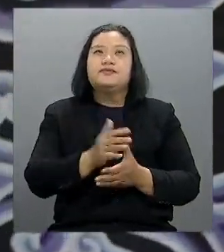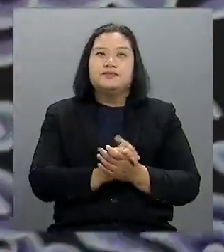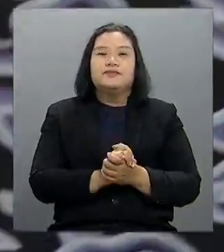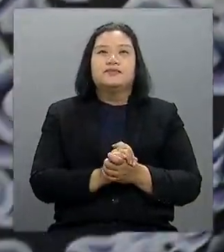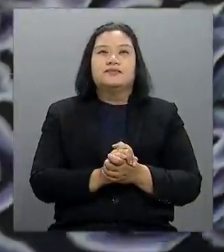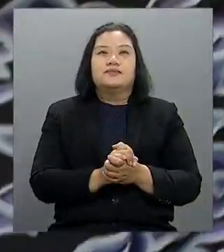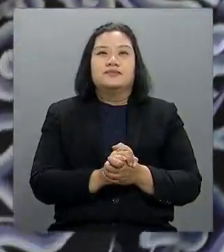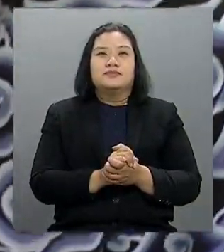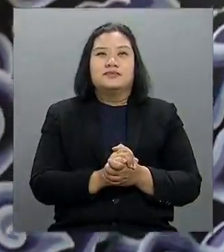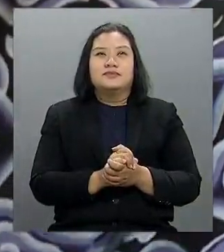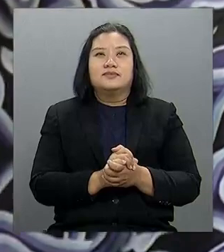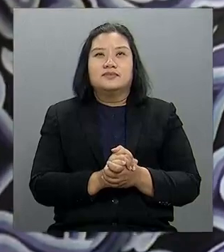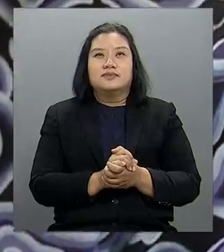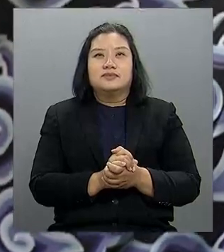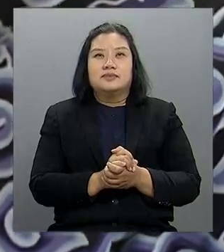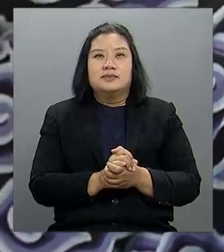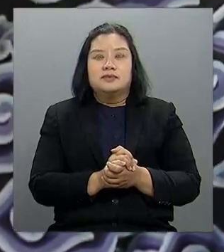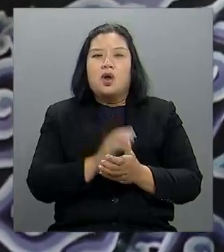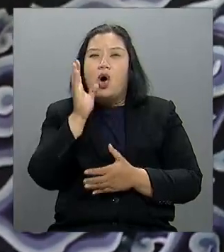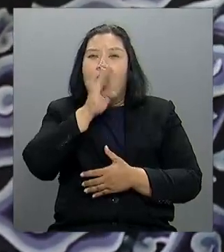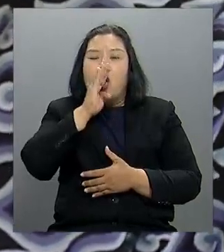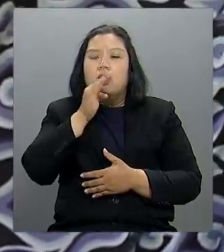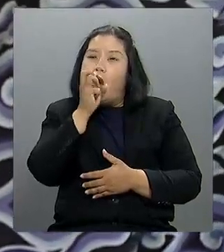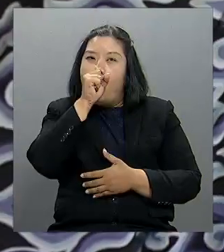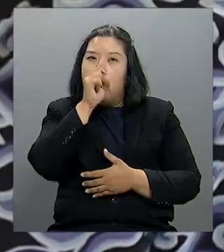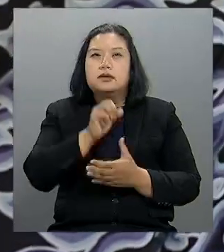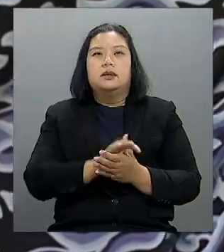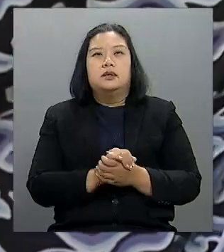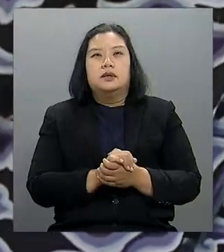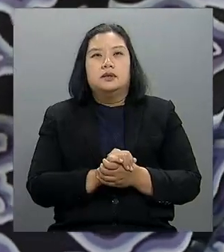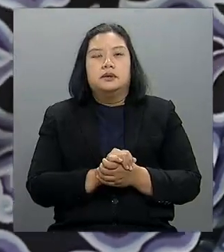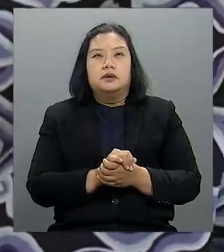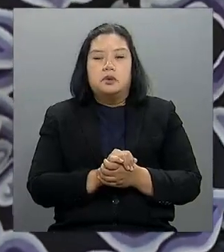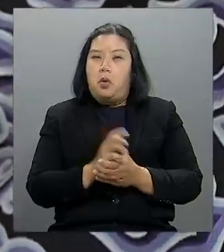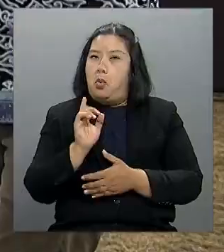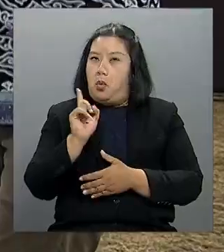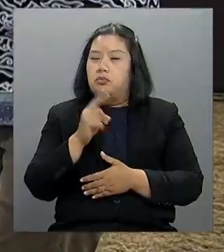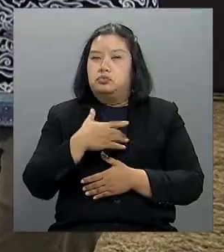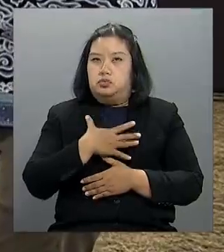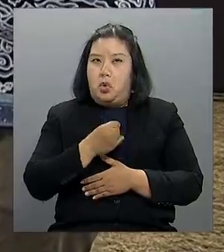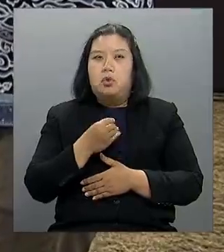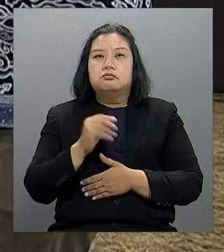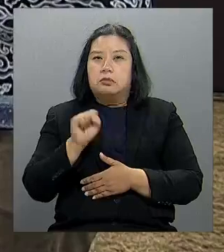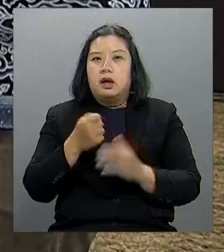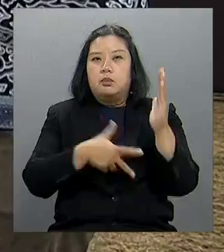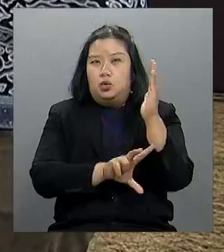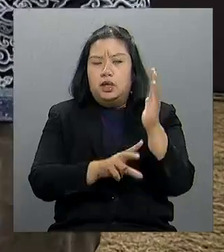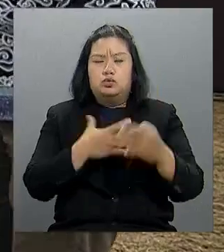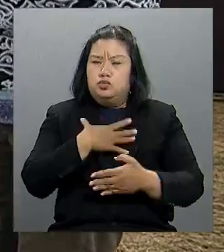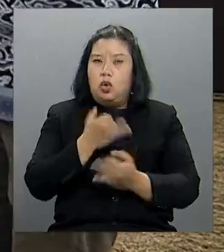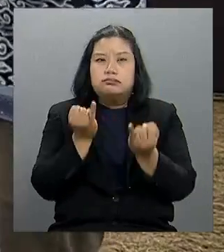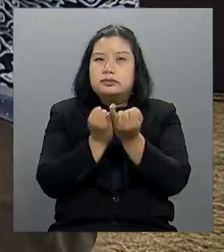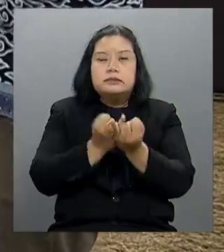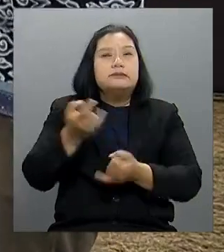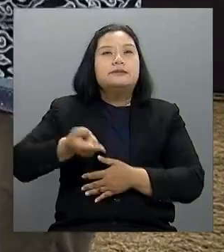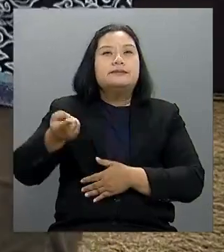เราในกระทะนี ้ก็คือ2เมนูนี้คนภูเก็ตก็จะกินกันเป็นปกติอยู่แล้วนะคะ ใช่ใช่ค่ะคือม